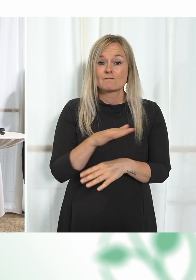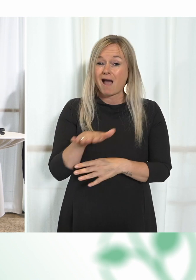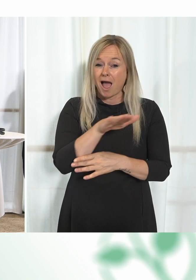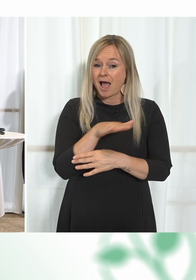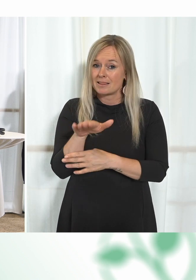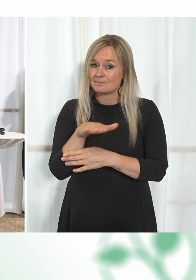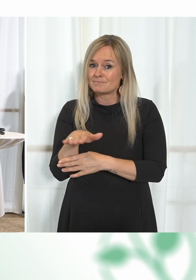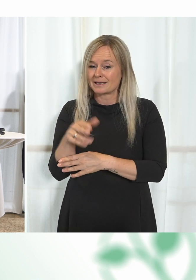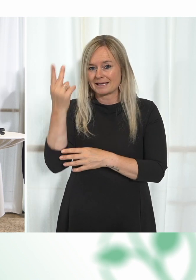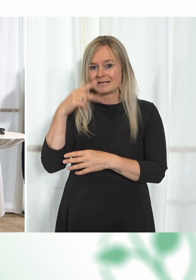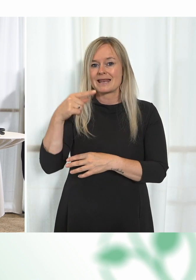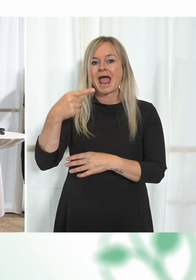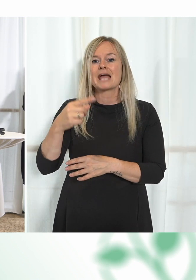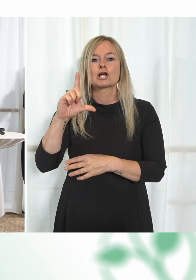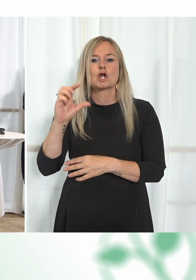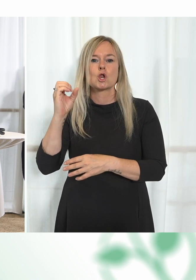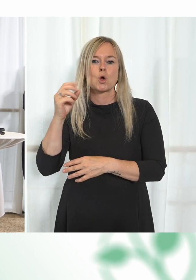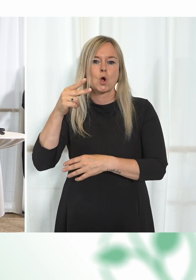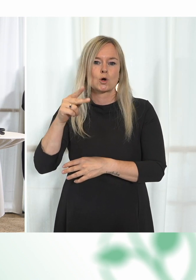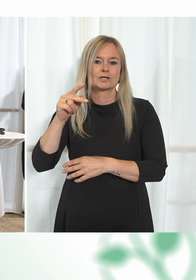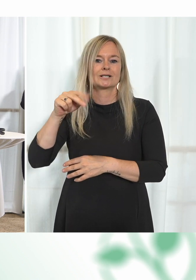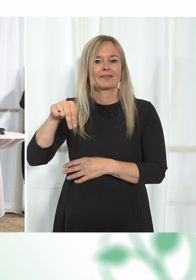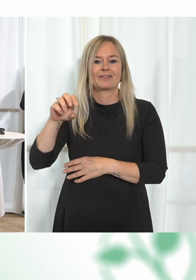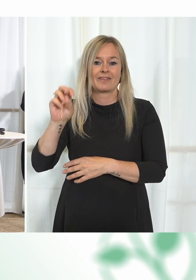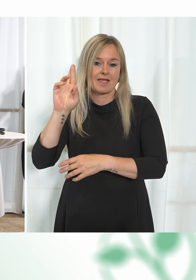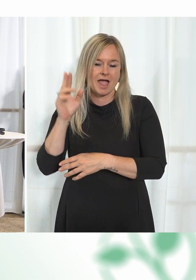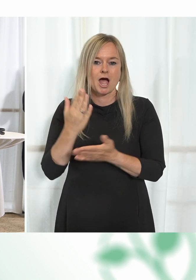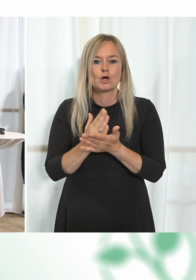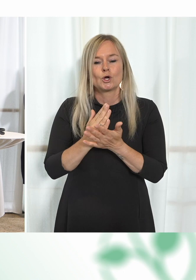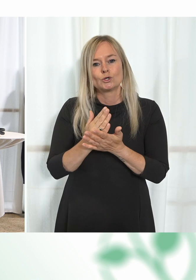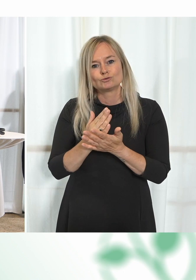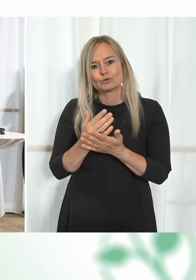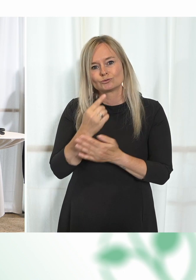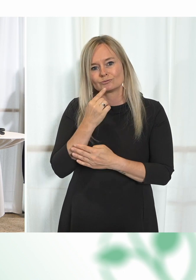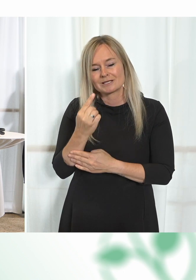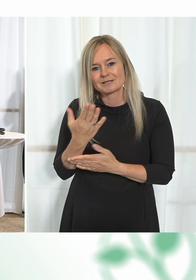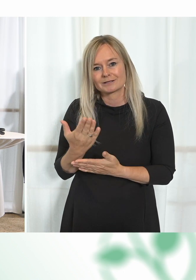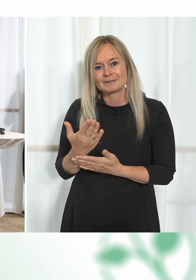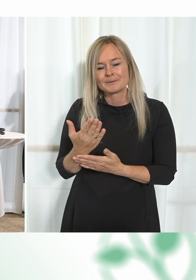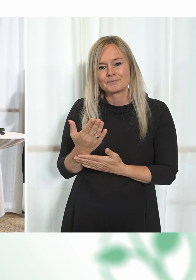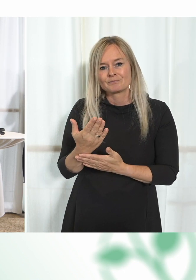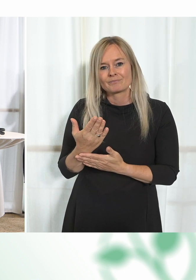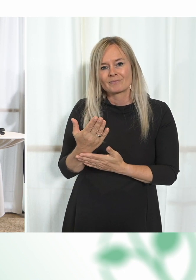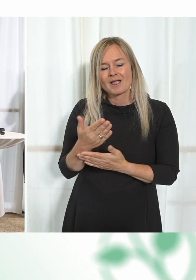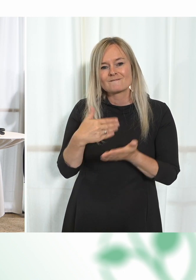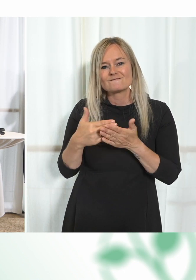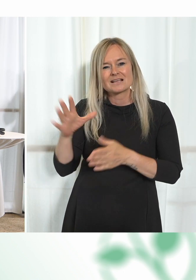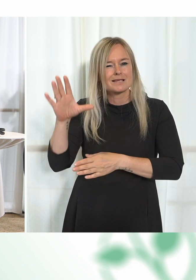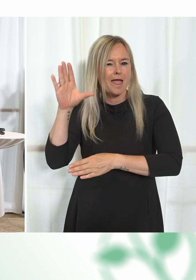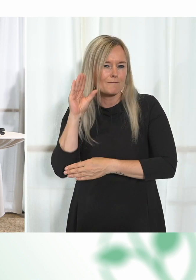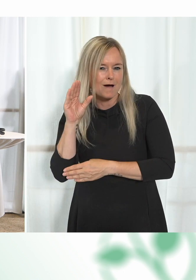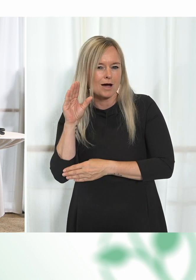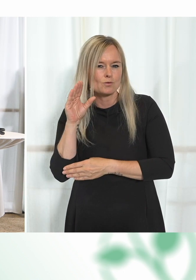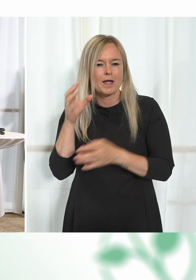den Herrn Glockner schon angesprochen. Da möchte ich auch gleich einhaken. Welche Erfahrungen haben Sie denn gemacht als Gruppenleiter für Menschen